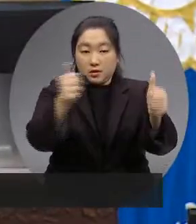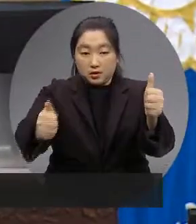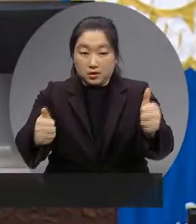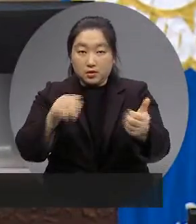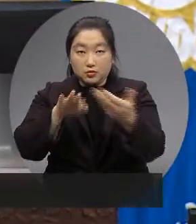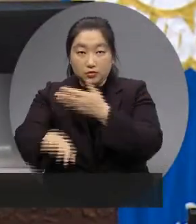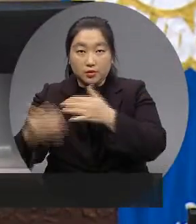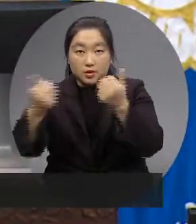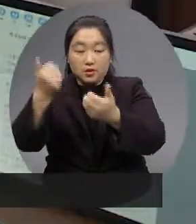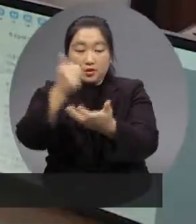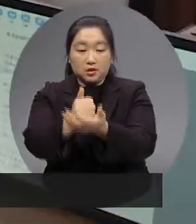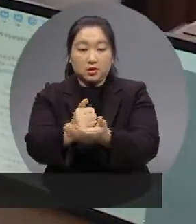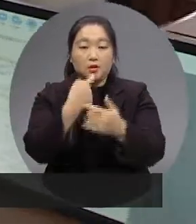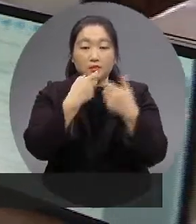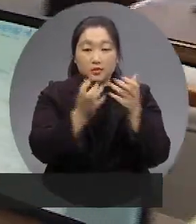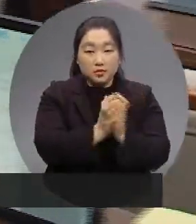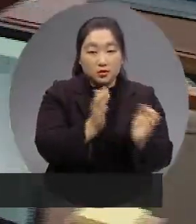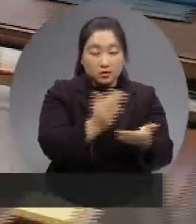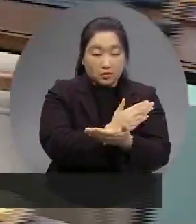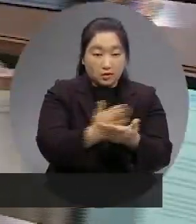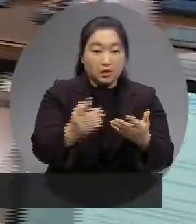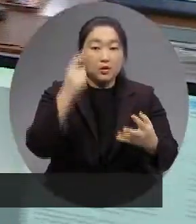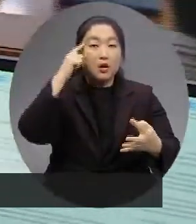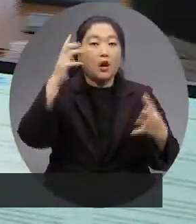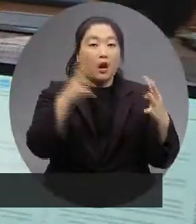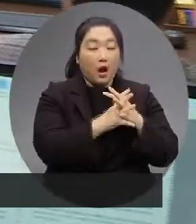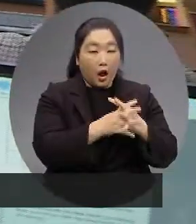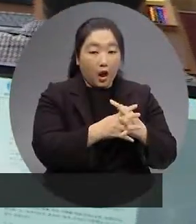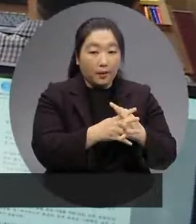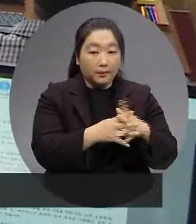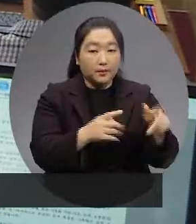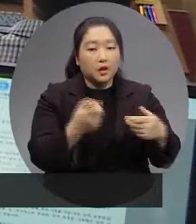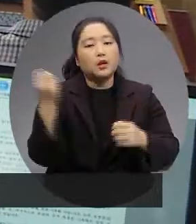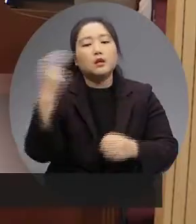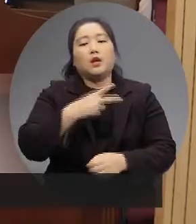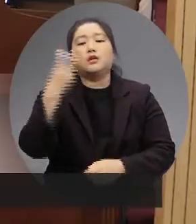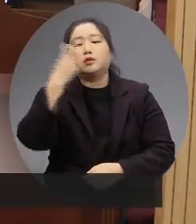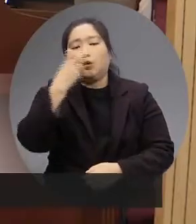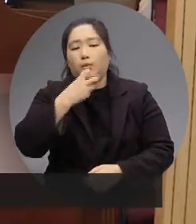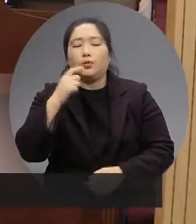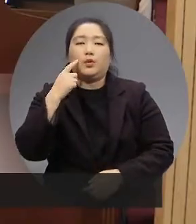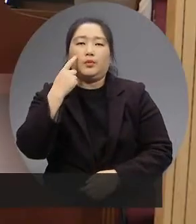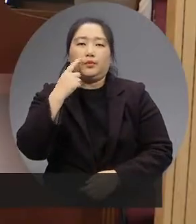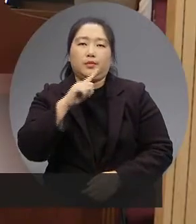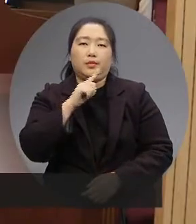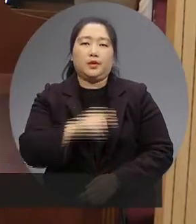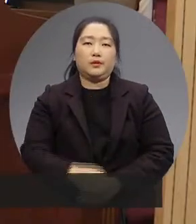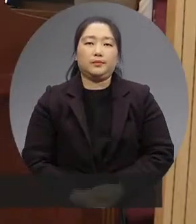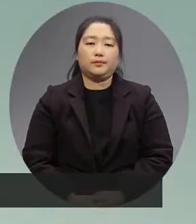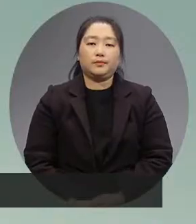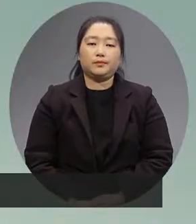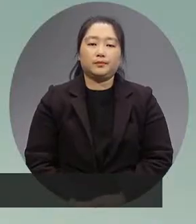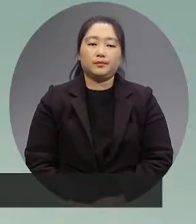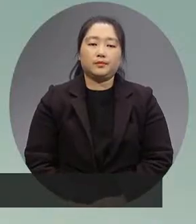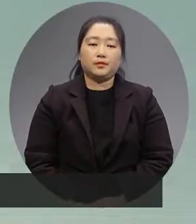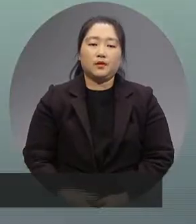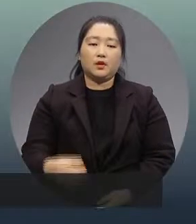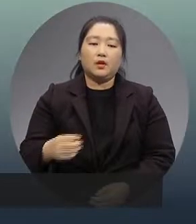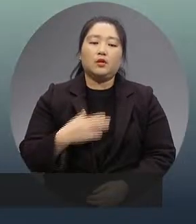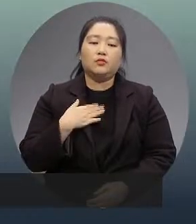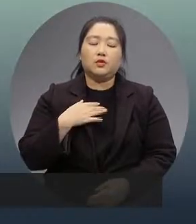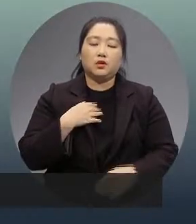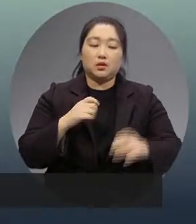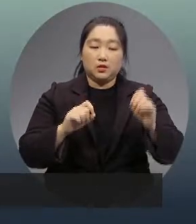등 민주당과 자리를 나누기로 했던 이전 합의도 재검토해야 한다는 목소리가 커지고 있습니다. 어쨌든 저희가